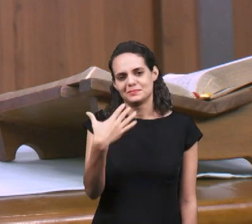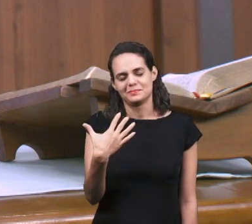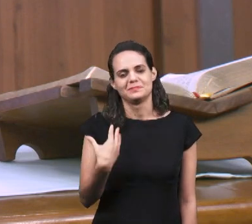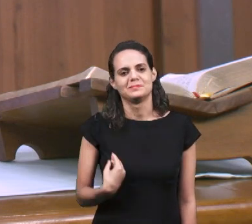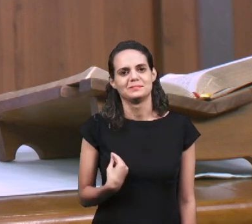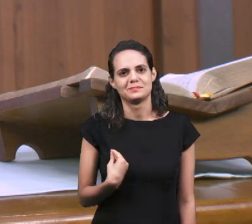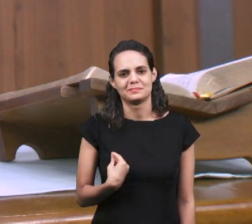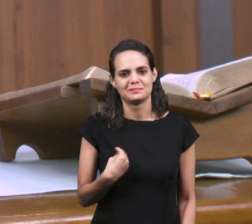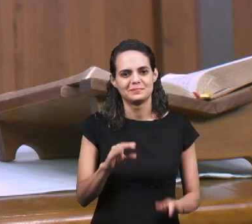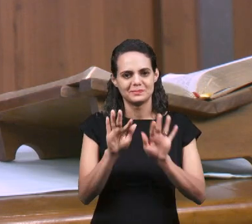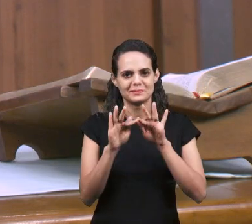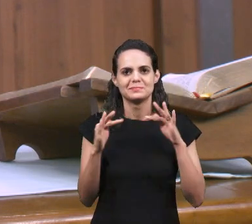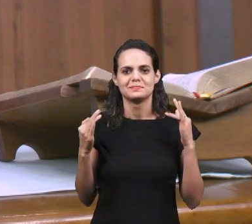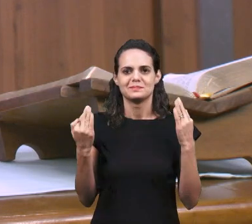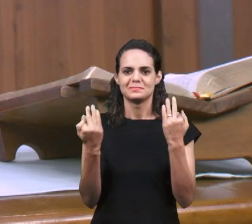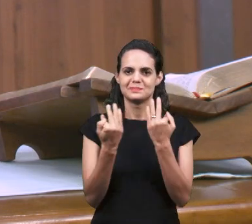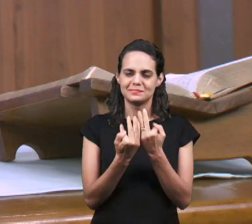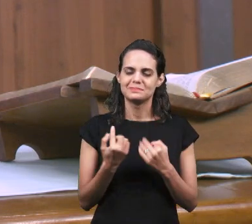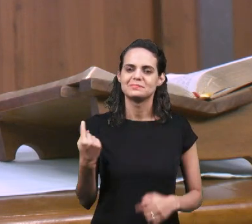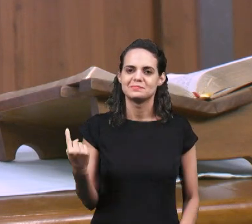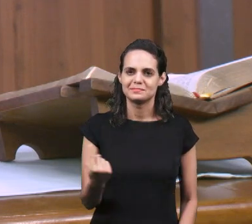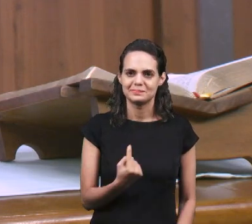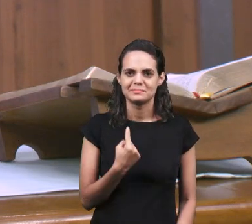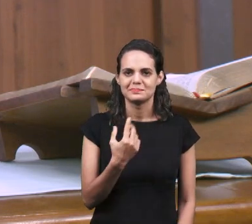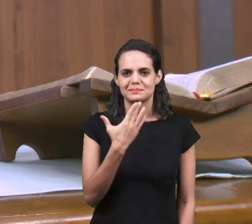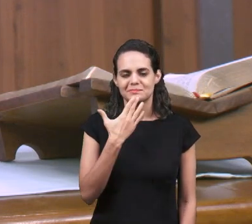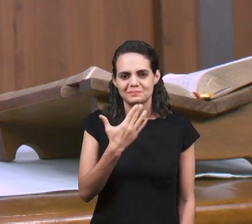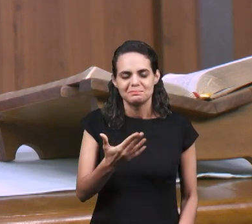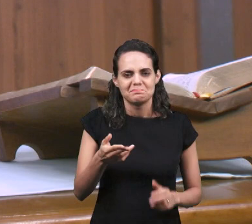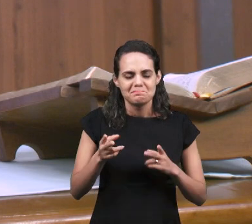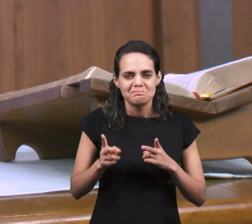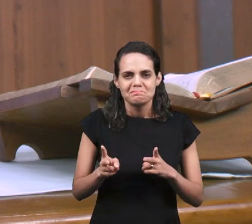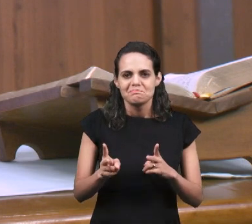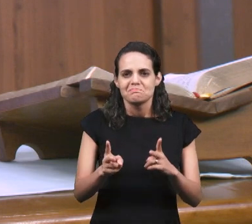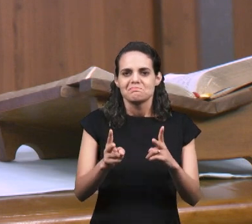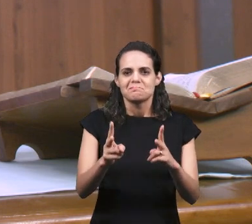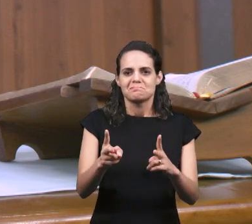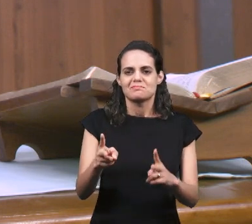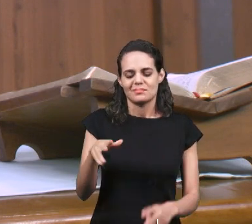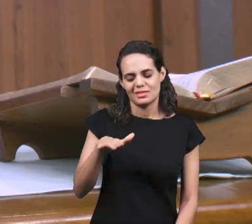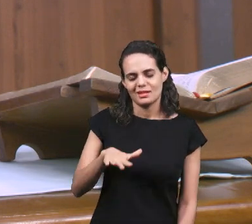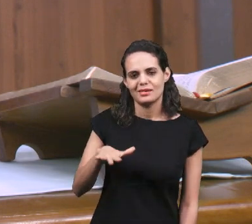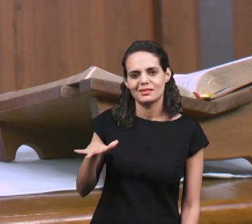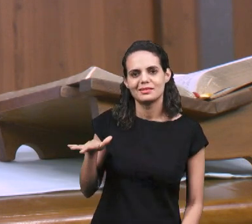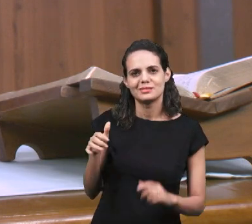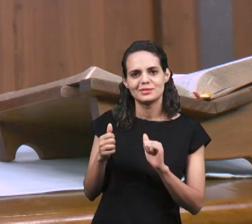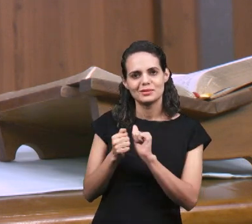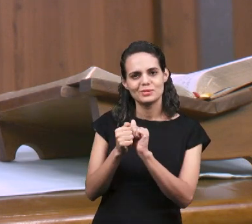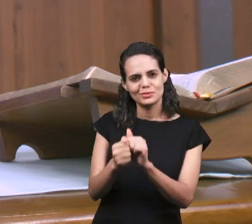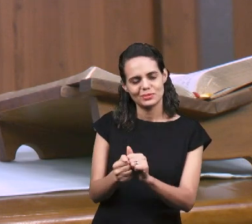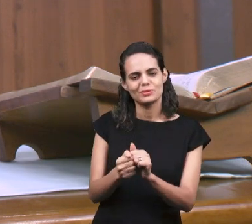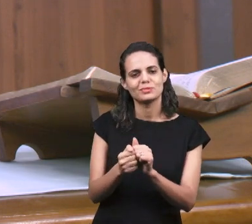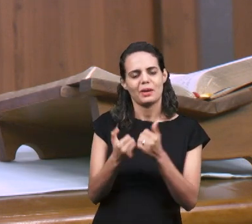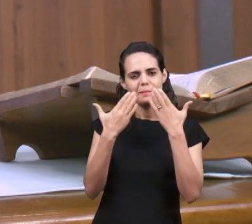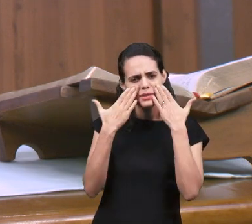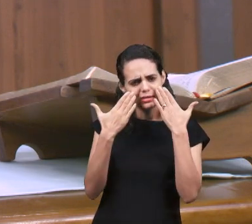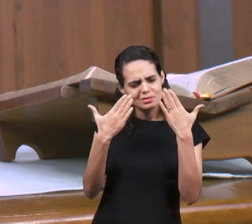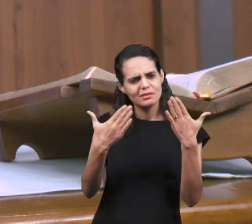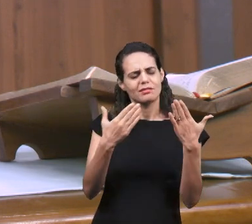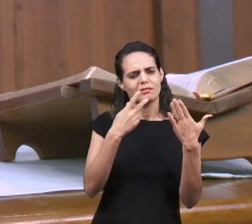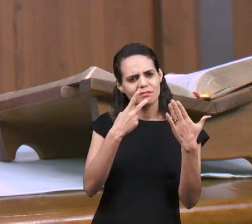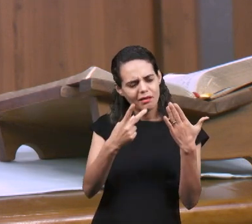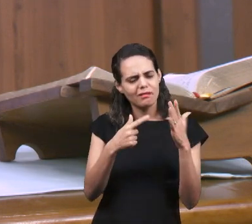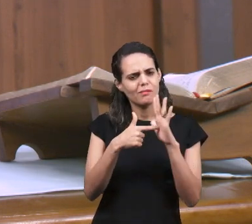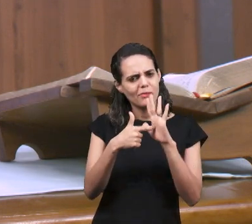participation d'une famille. Nous demandons toujours les frères et sœurs que les enfants qui envoient des réponses présentez